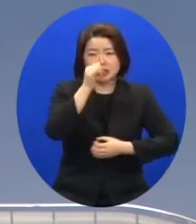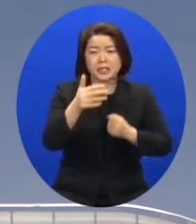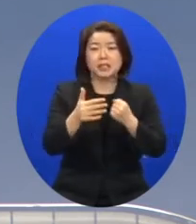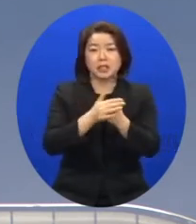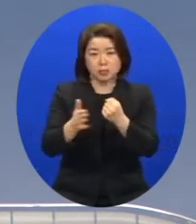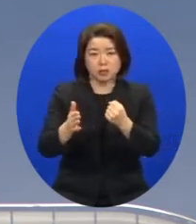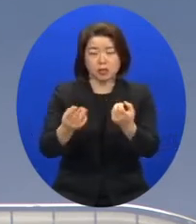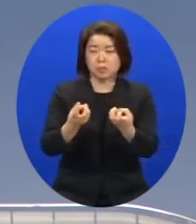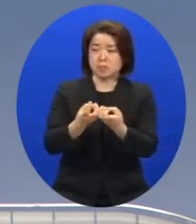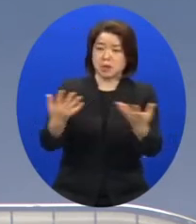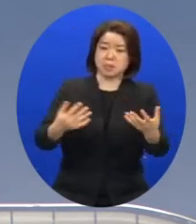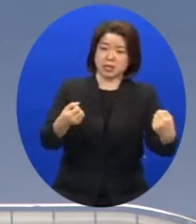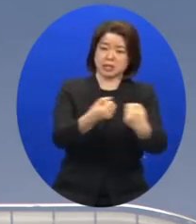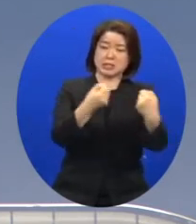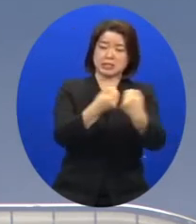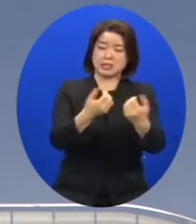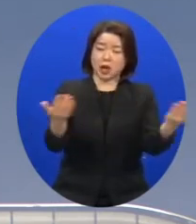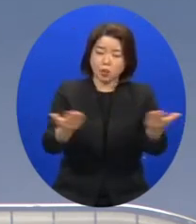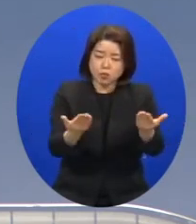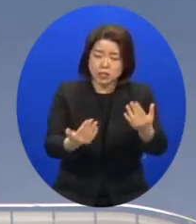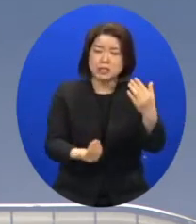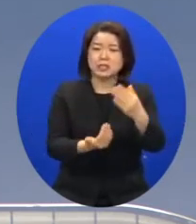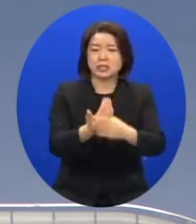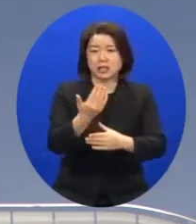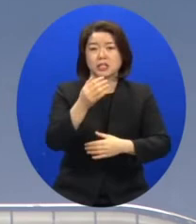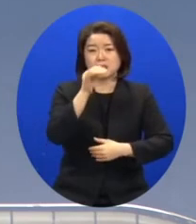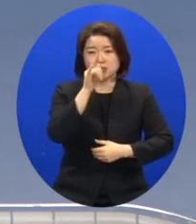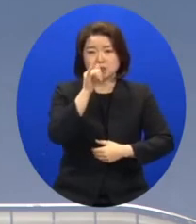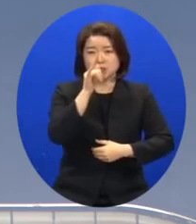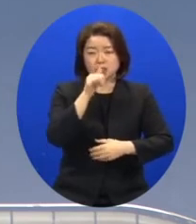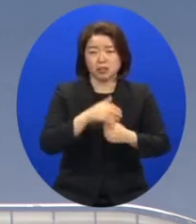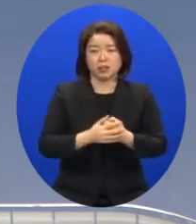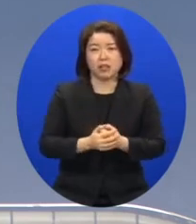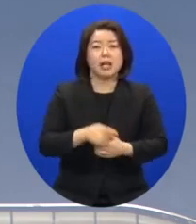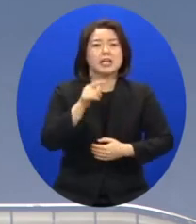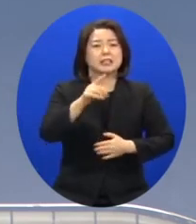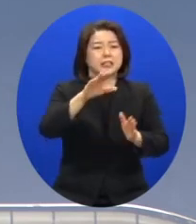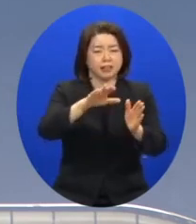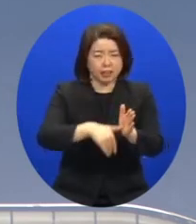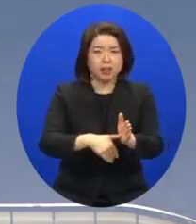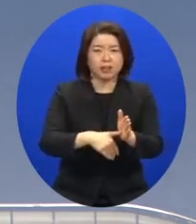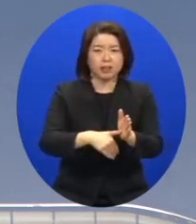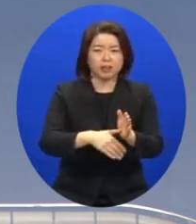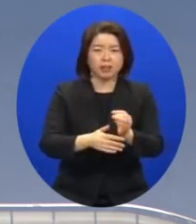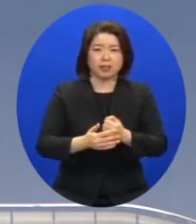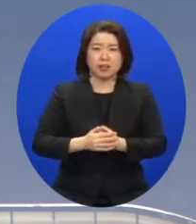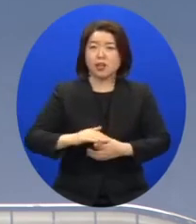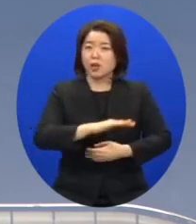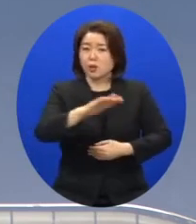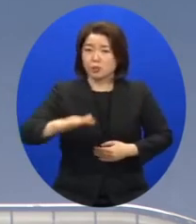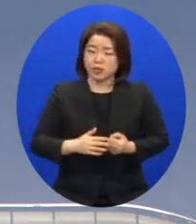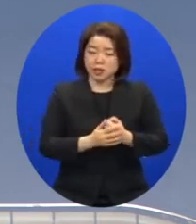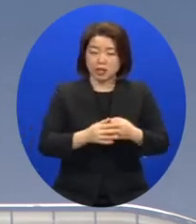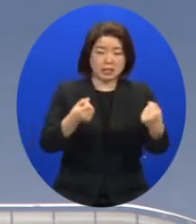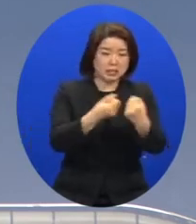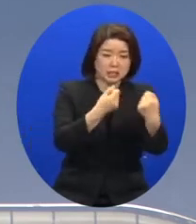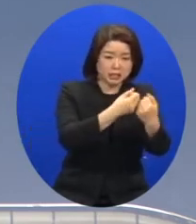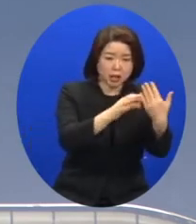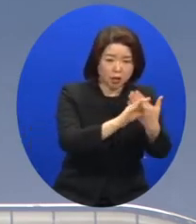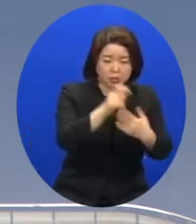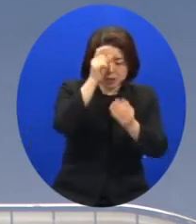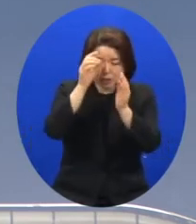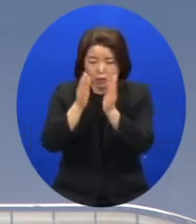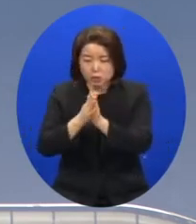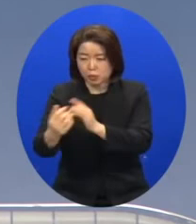그러니 어쩔 수 없이 싸울 일들 다툴 일들이 일어 나요 여러분 그 때에 우리가 싸움인 기도 힘 다 잃어